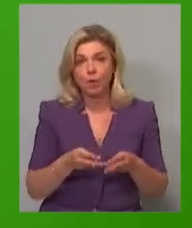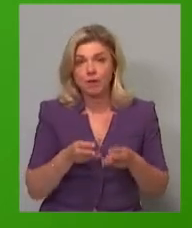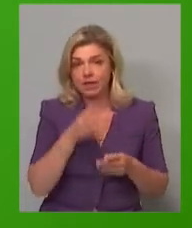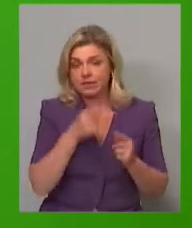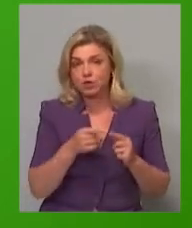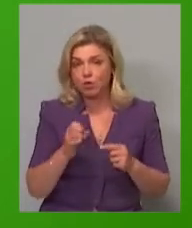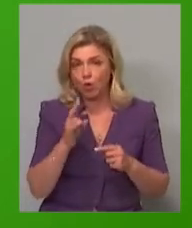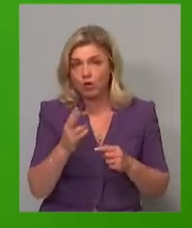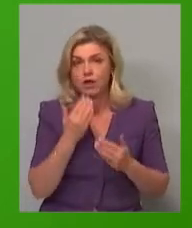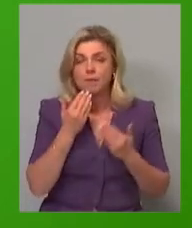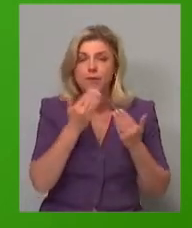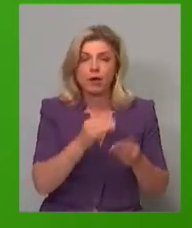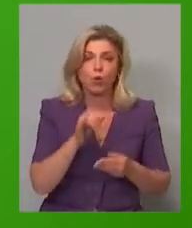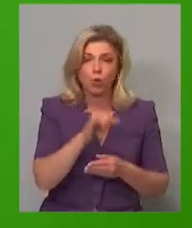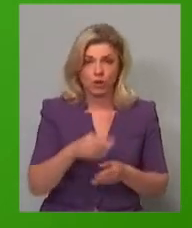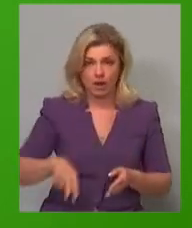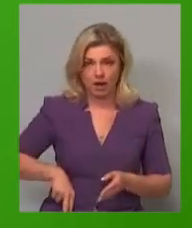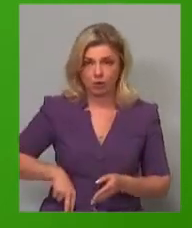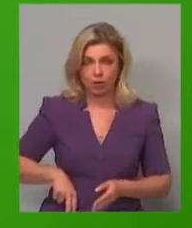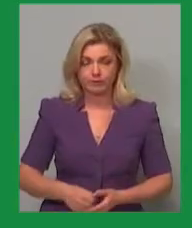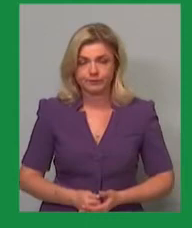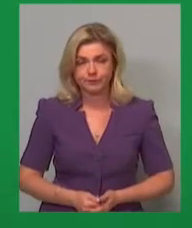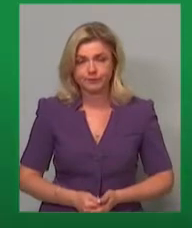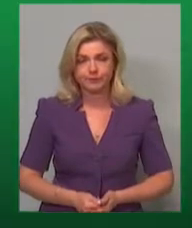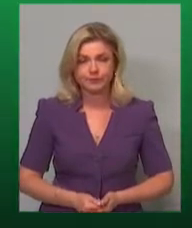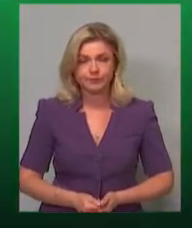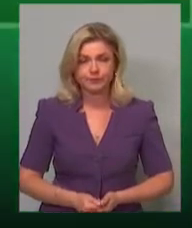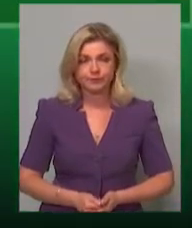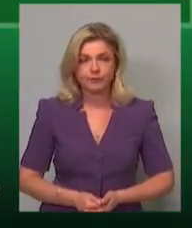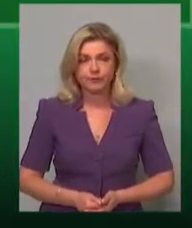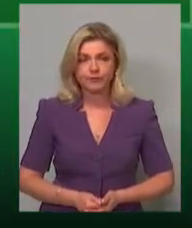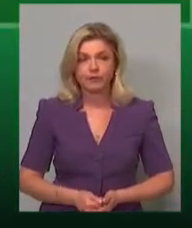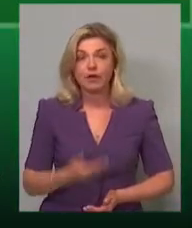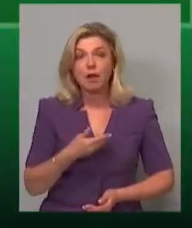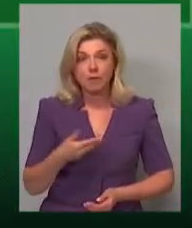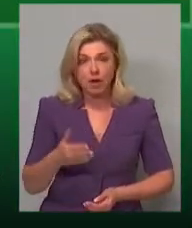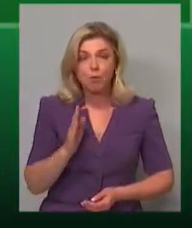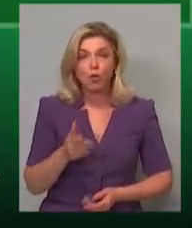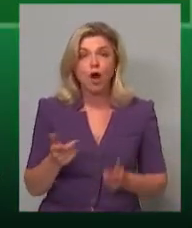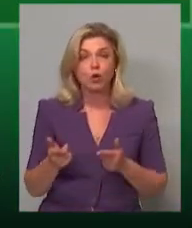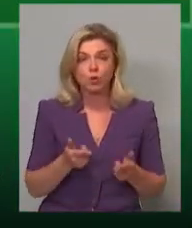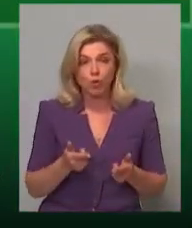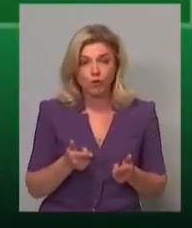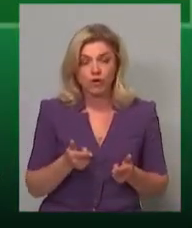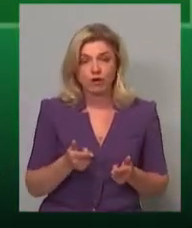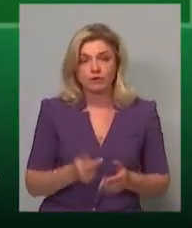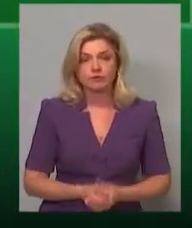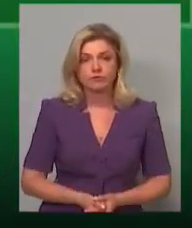директора «Миколаївоблтеплоенерго» Миколи Логвінова. Технічно ми будемо готові.